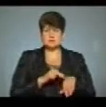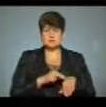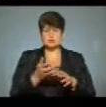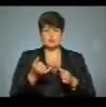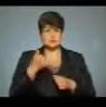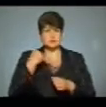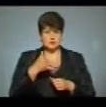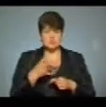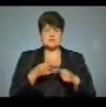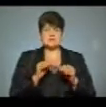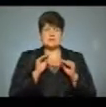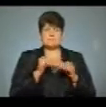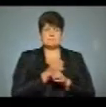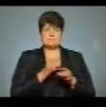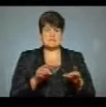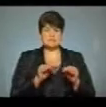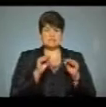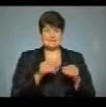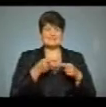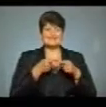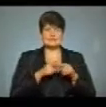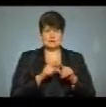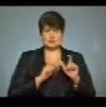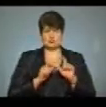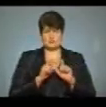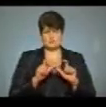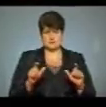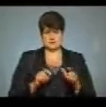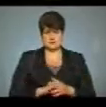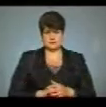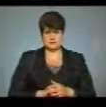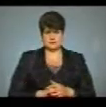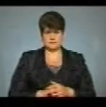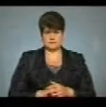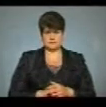замінування технічного університету і виїхали на місце події, каже Андрій Гаврилюк.